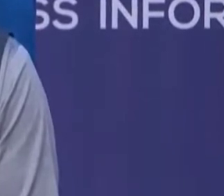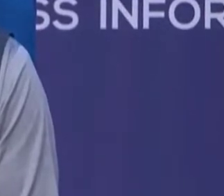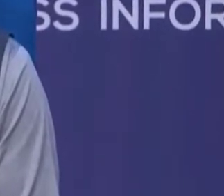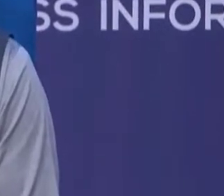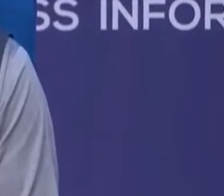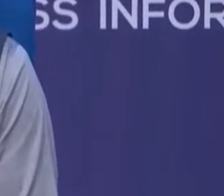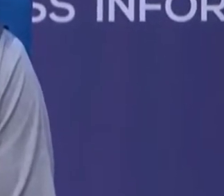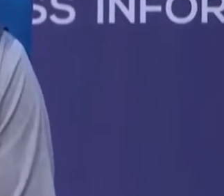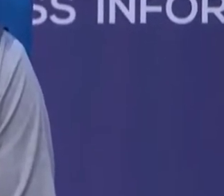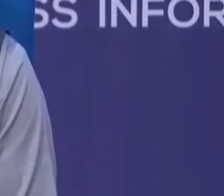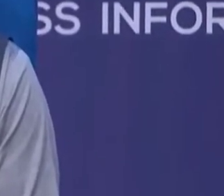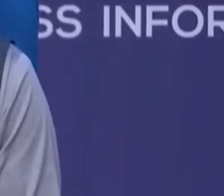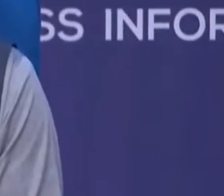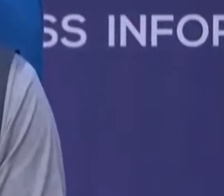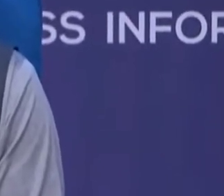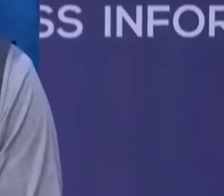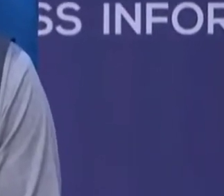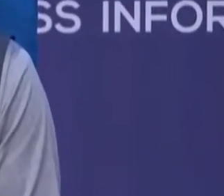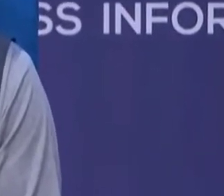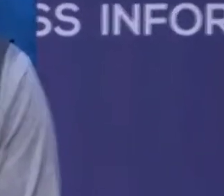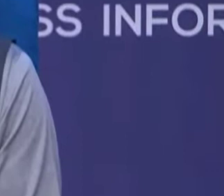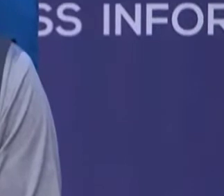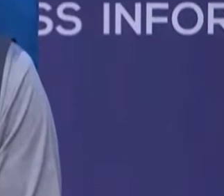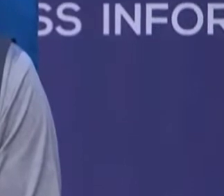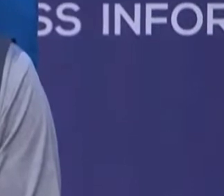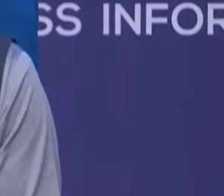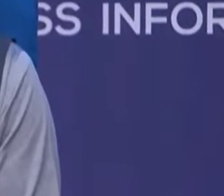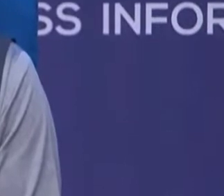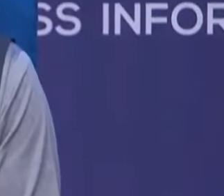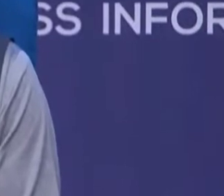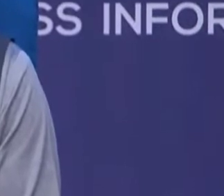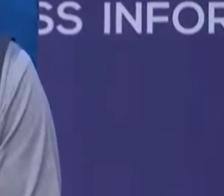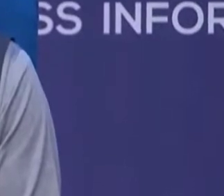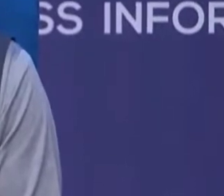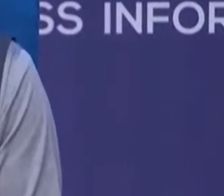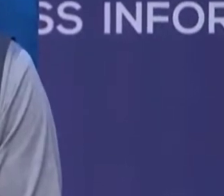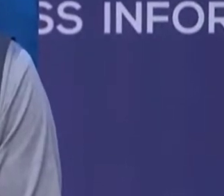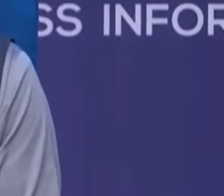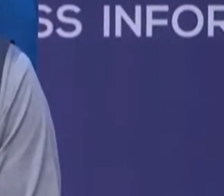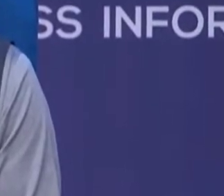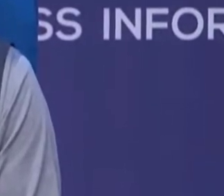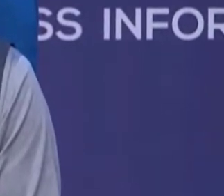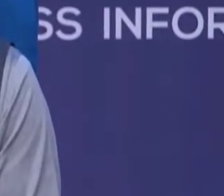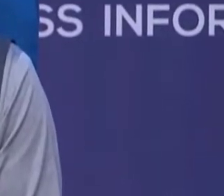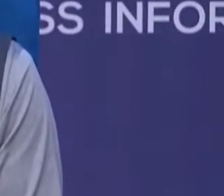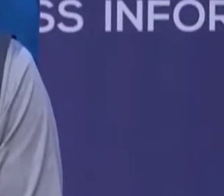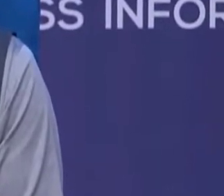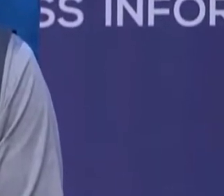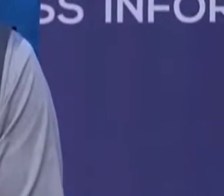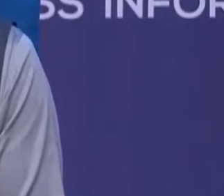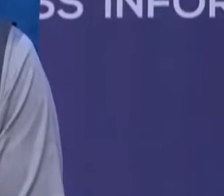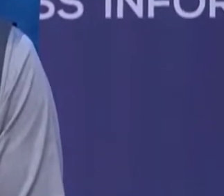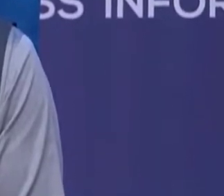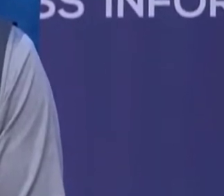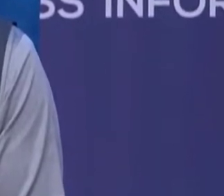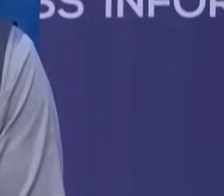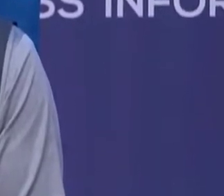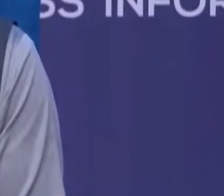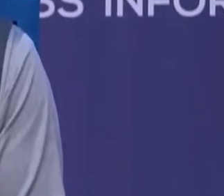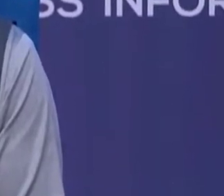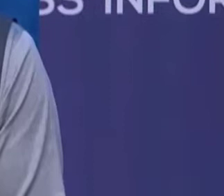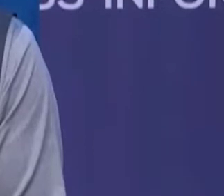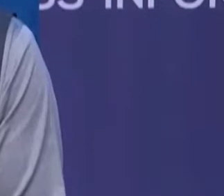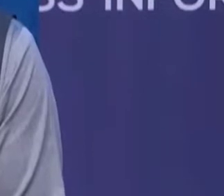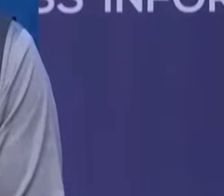मोदी जी की सरकार होल ऑफ गवर्नमेंट होल ऑफ सोसाइटी अप्रोच को लेकर एक इकोसिस्टम तैयार करना चाहती है